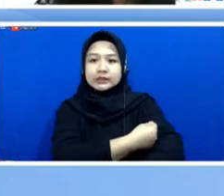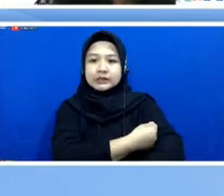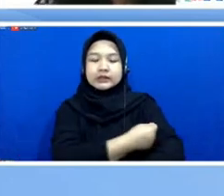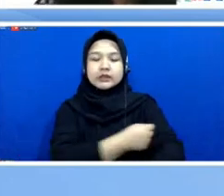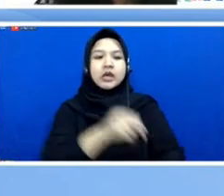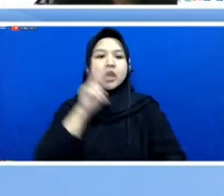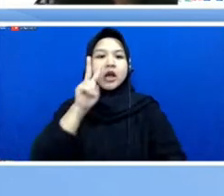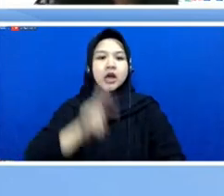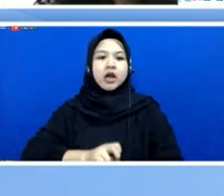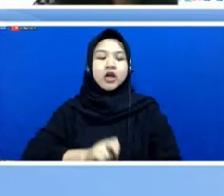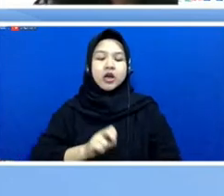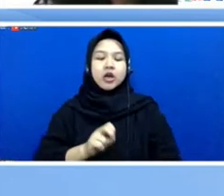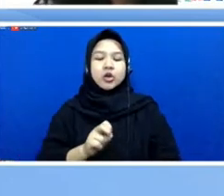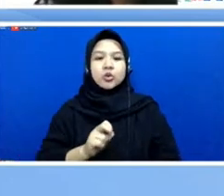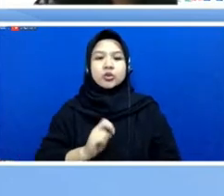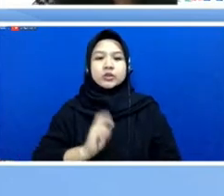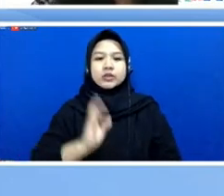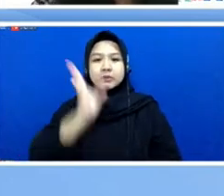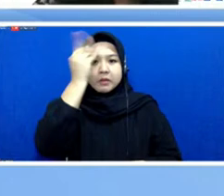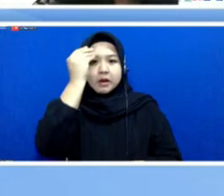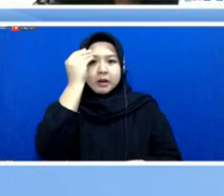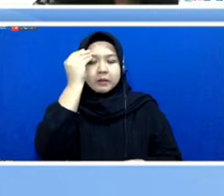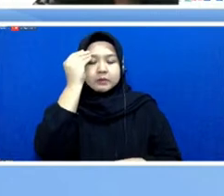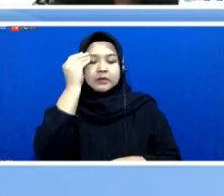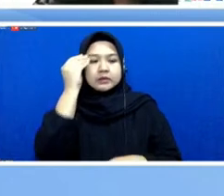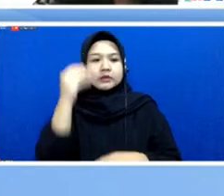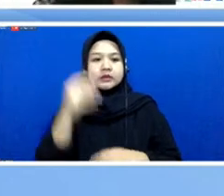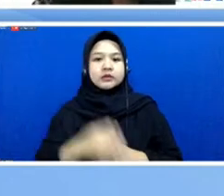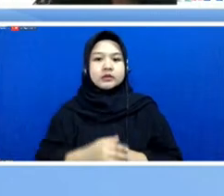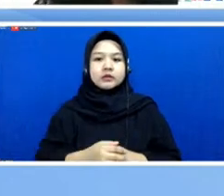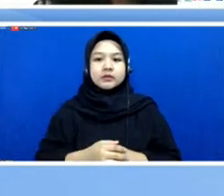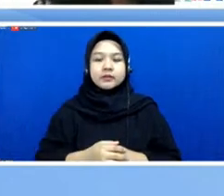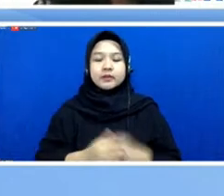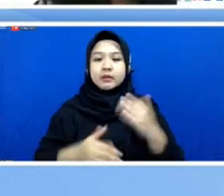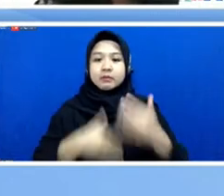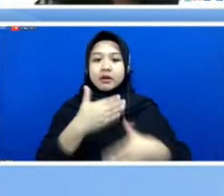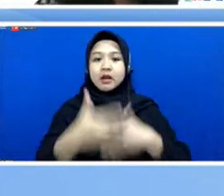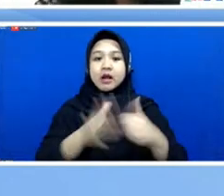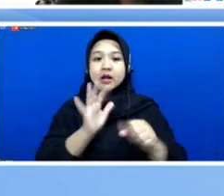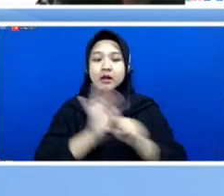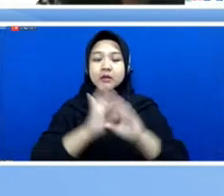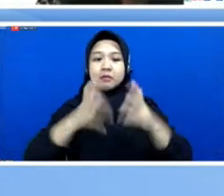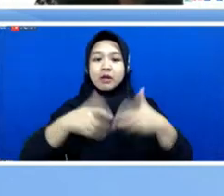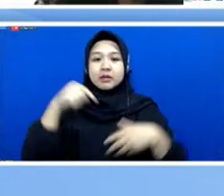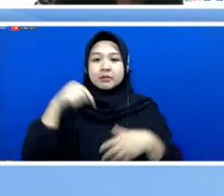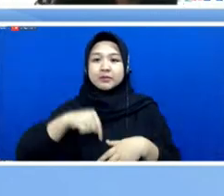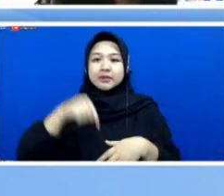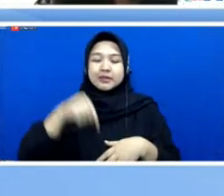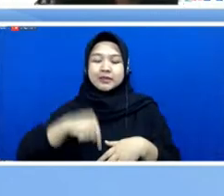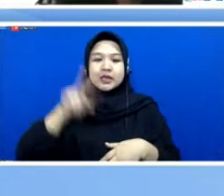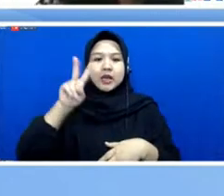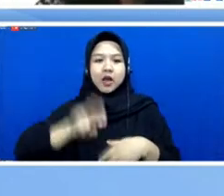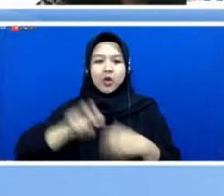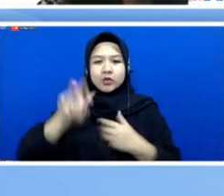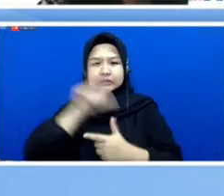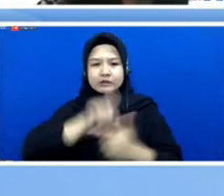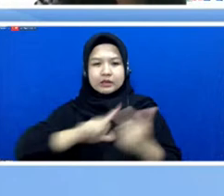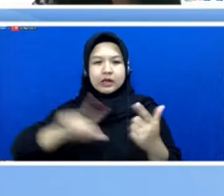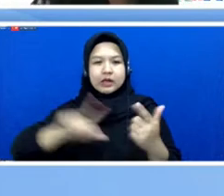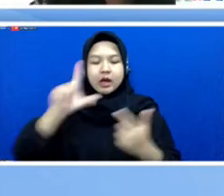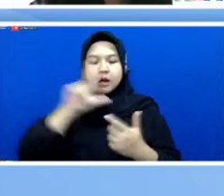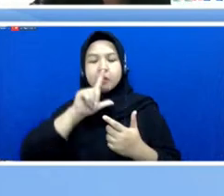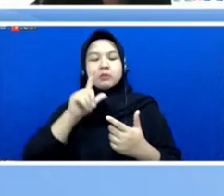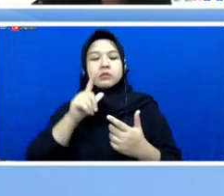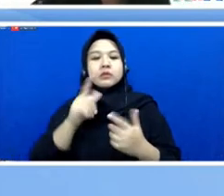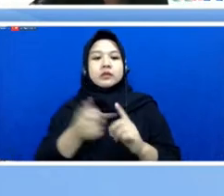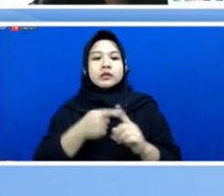harus dipahami bahwa penanganan pandemi ini harus secara holistik dilakukan dari hulu